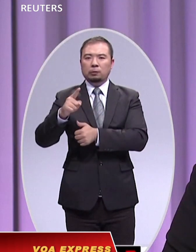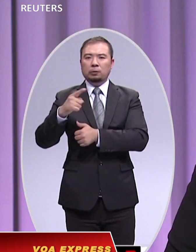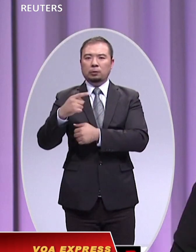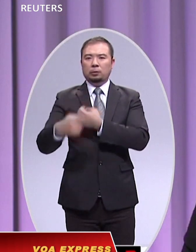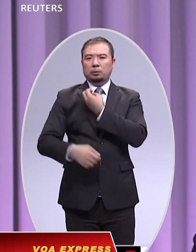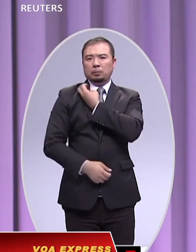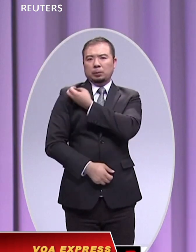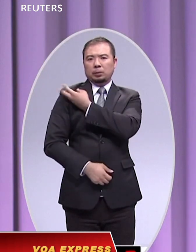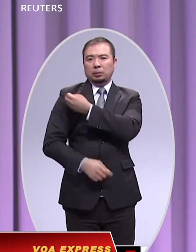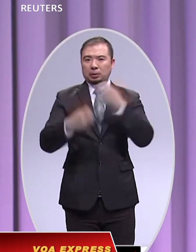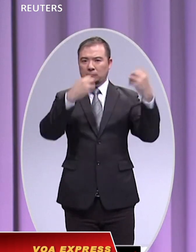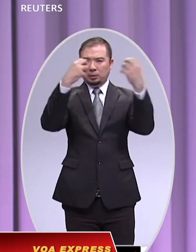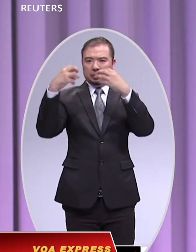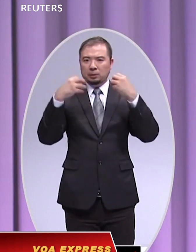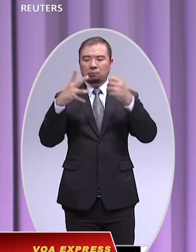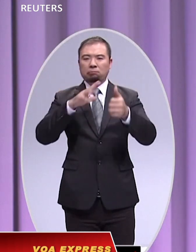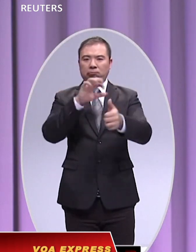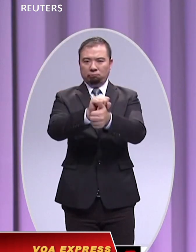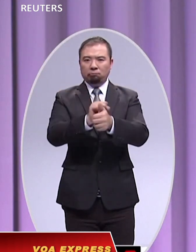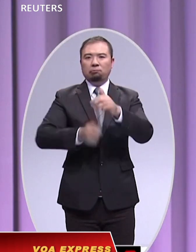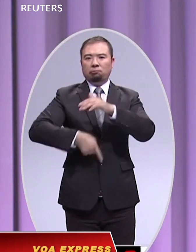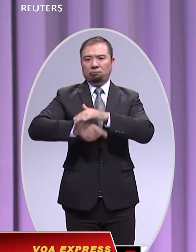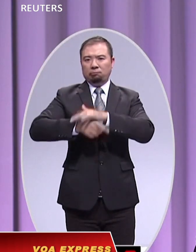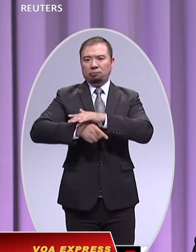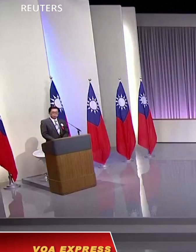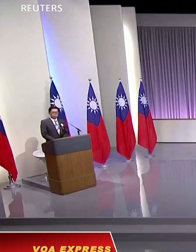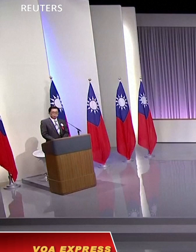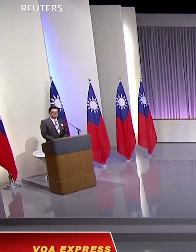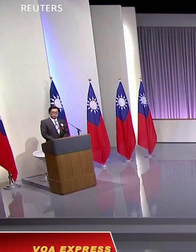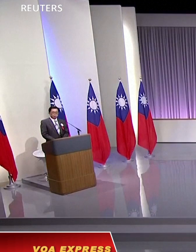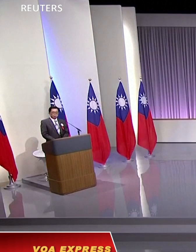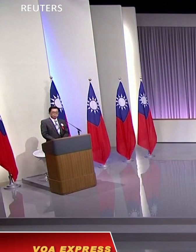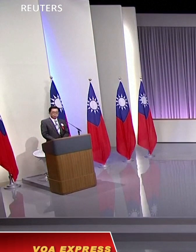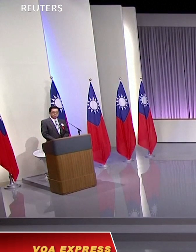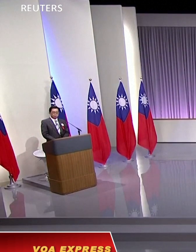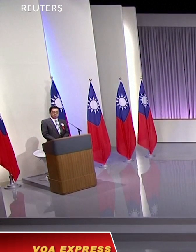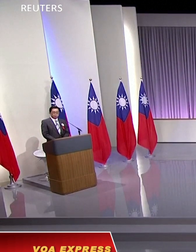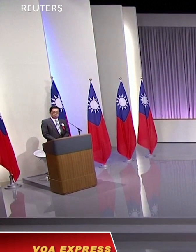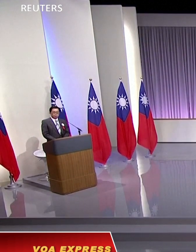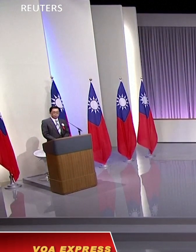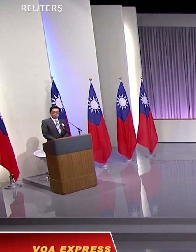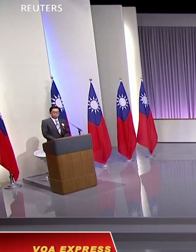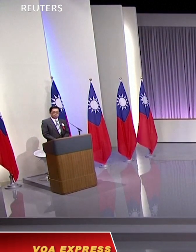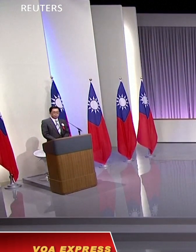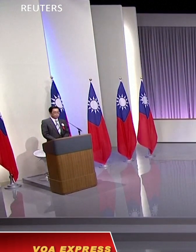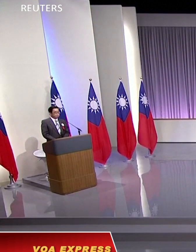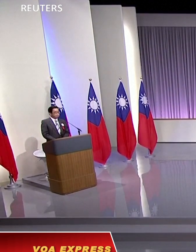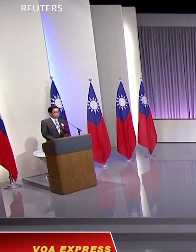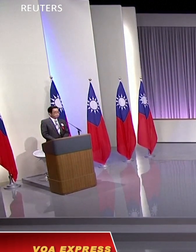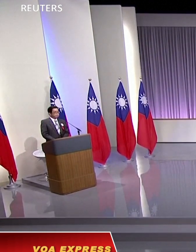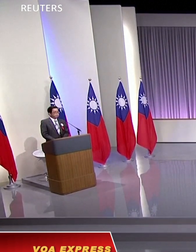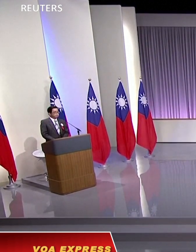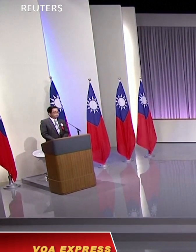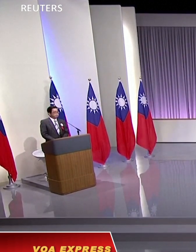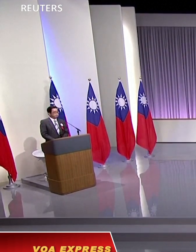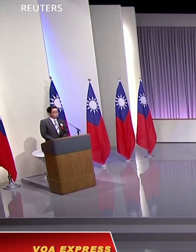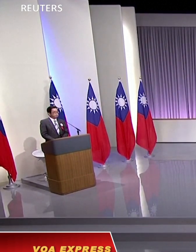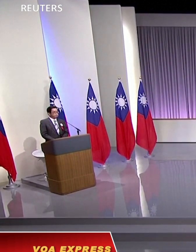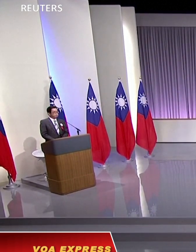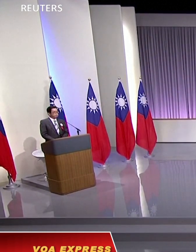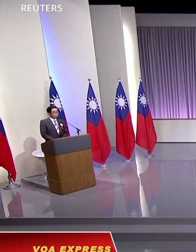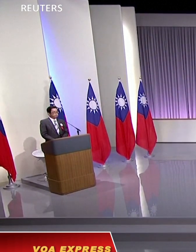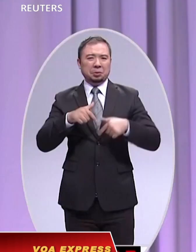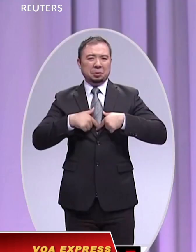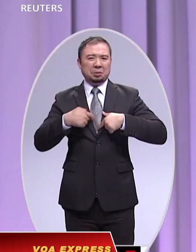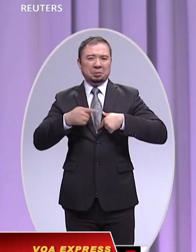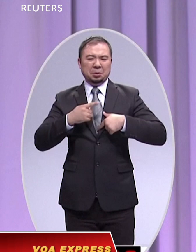1 và nó có thể được thông qua trước cuối năm nay. Đảng Đối lập chính của Đài Loan, Đảng Quốc dân, vốn ủng hộ quan hệ thân